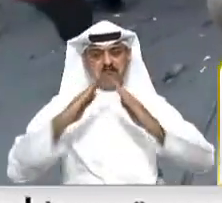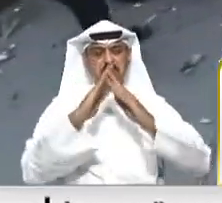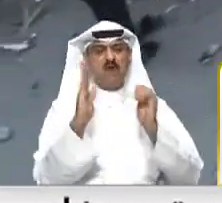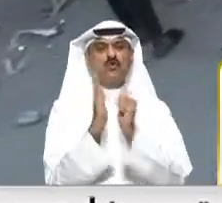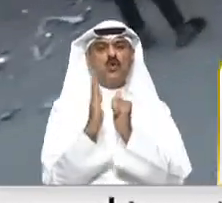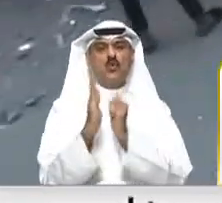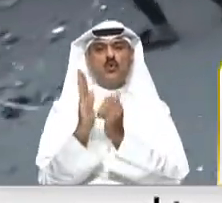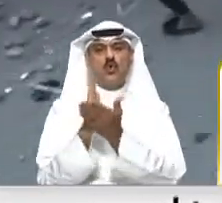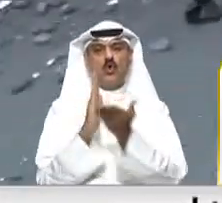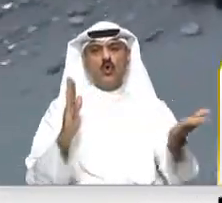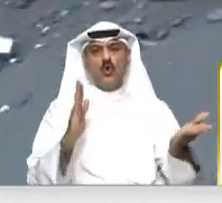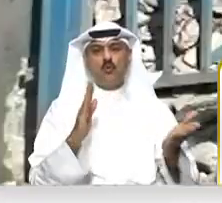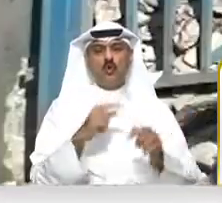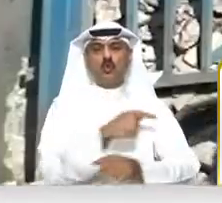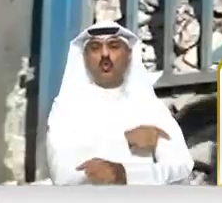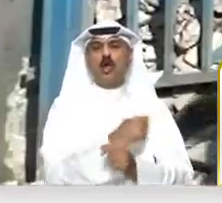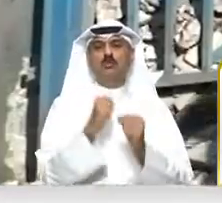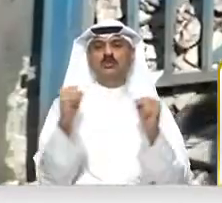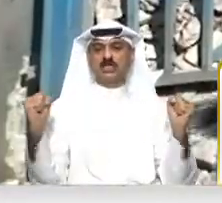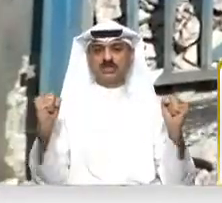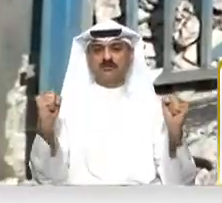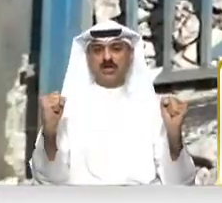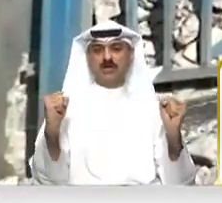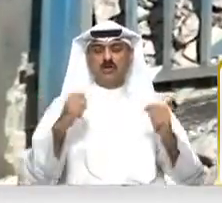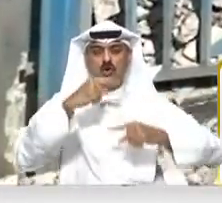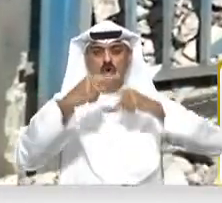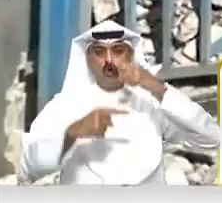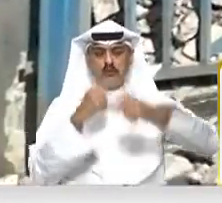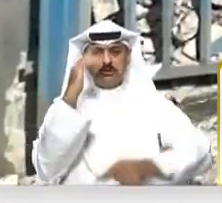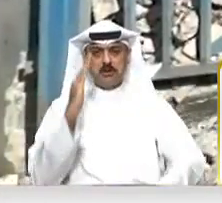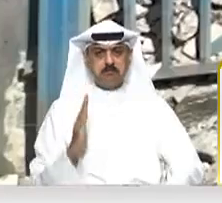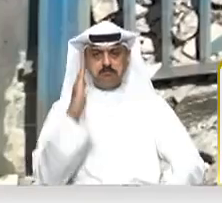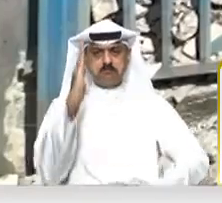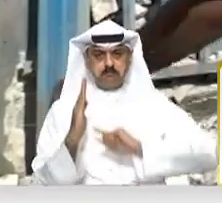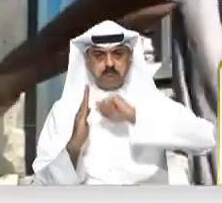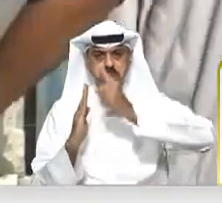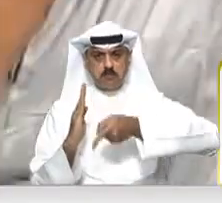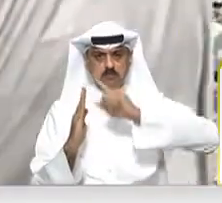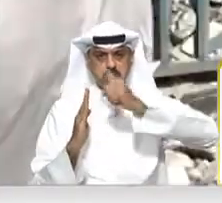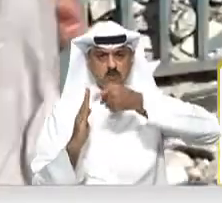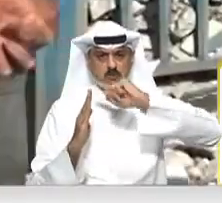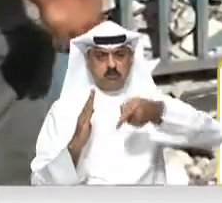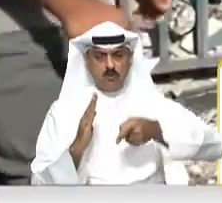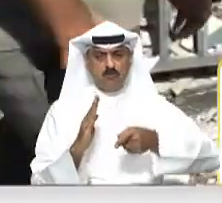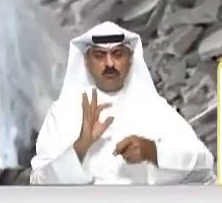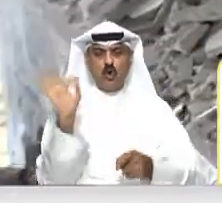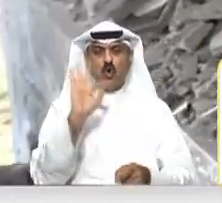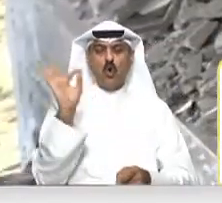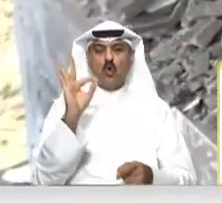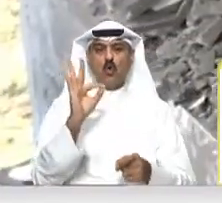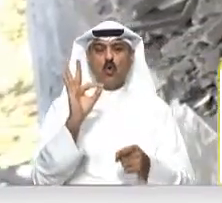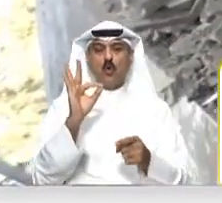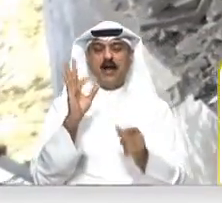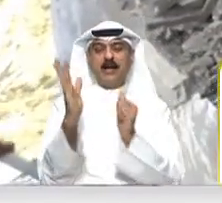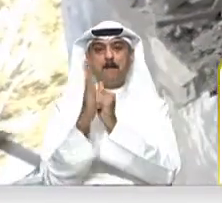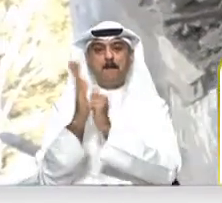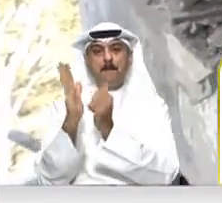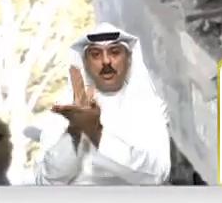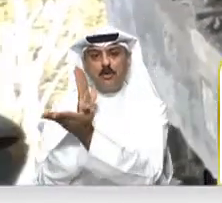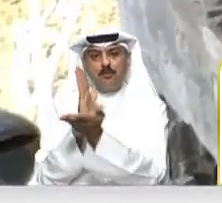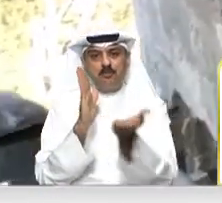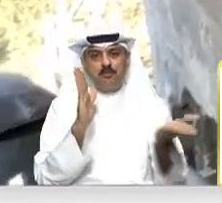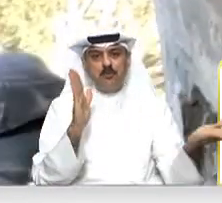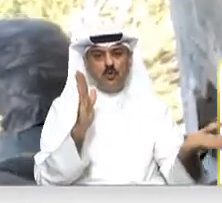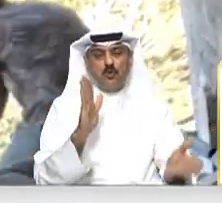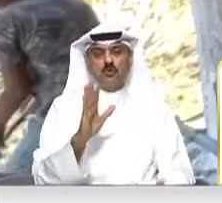والمراكز الطبية والصحية، وواصلت المدفعية الإسرائيلية استهداف المربعات السكنية وسط